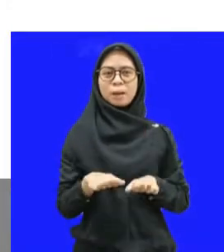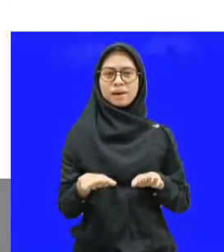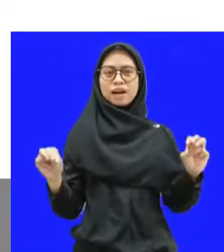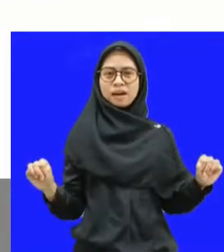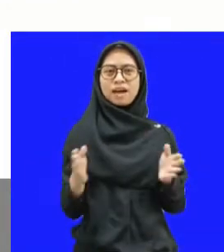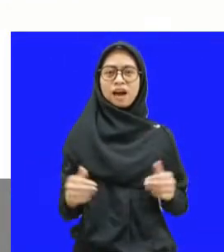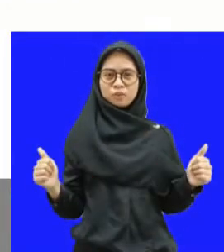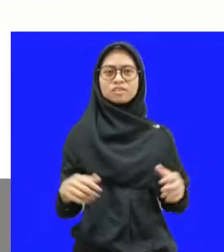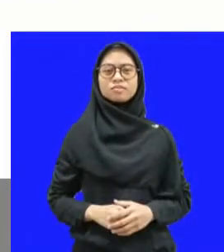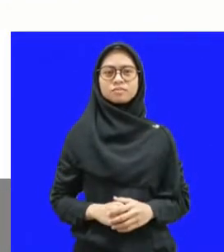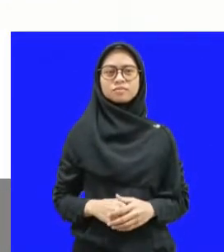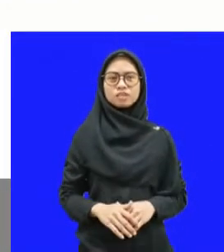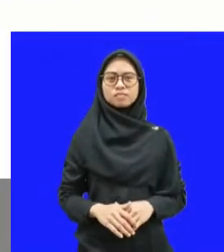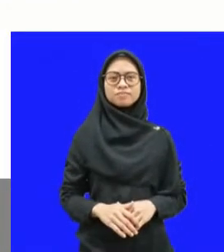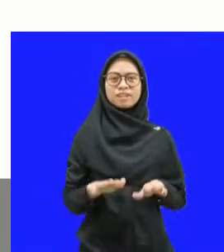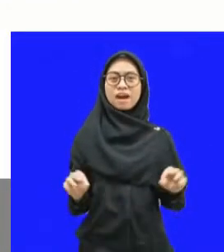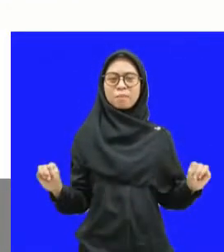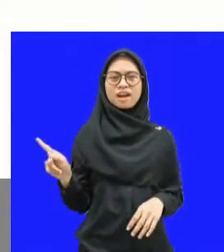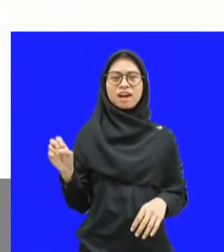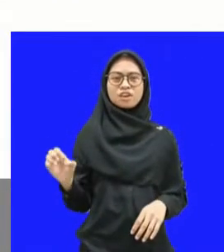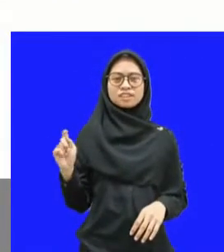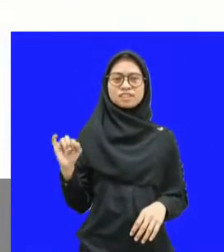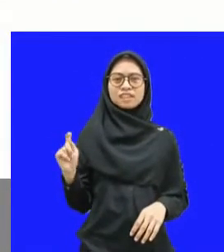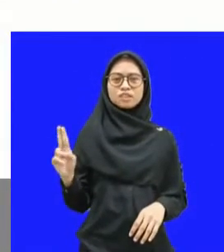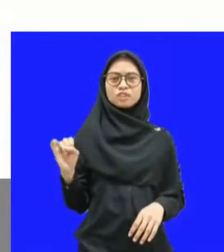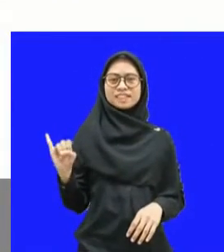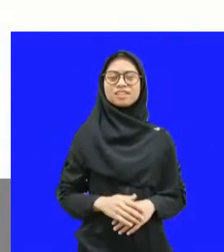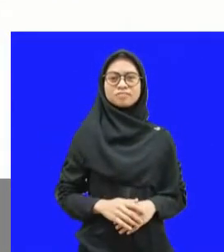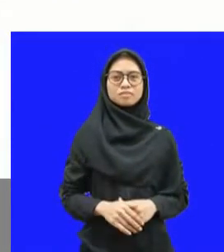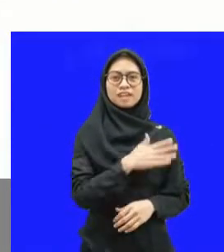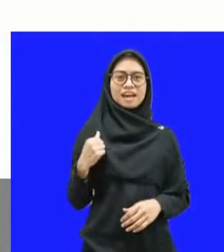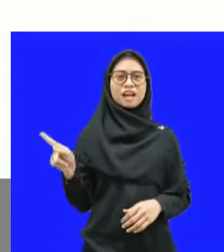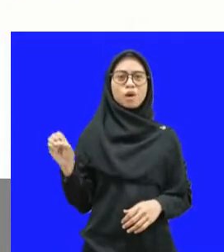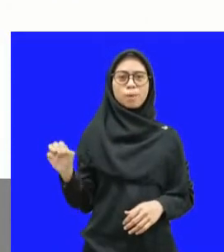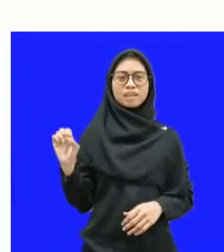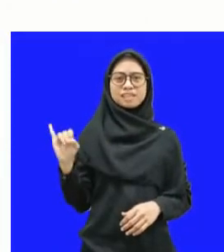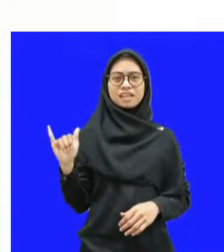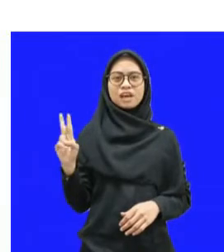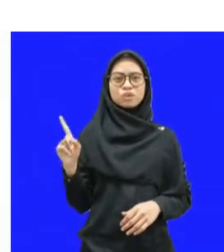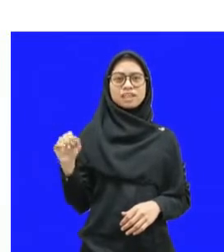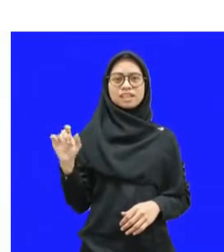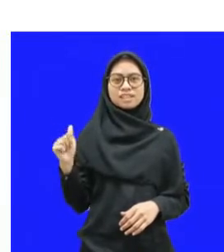dari Mahkamah Agung, Mahkamah Konstitusi, dan Komisi Yudisial.